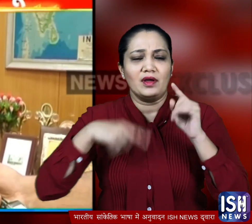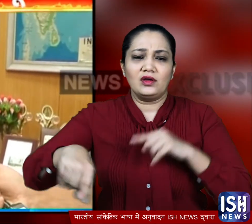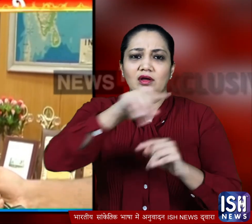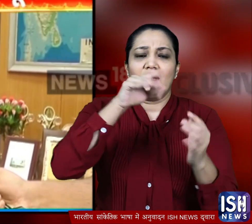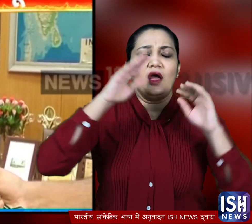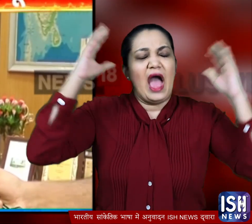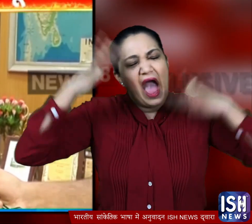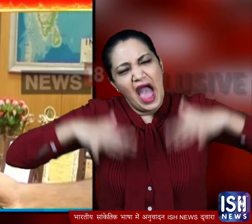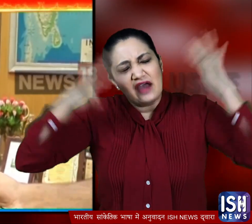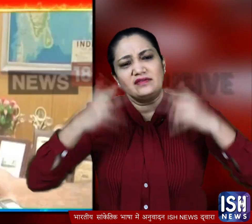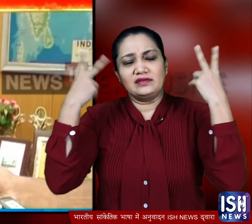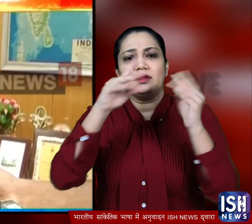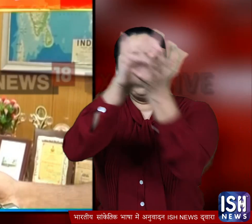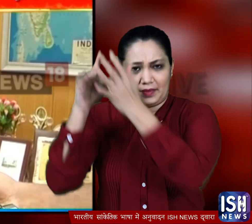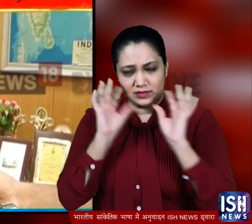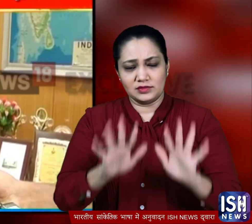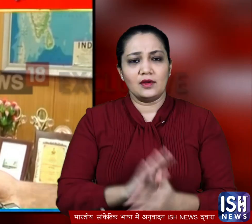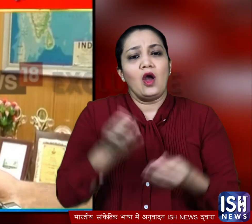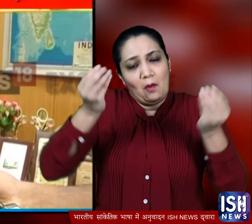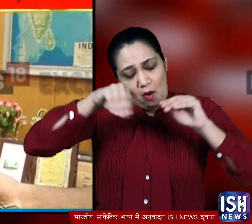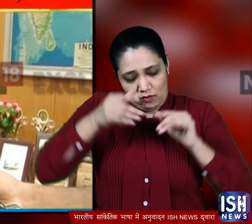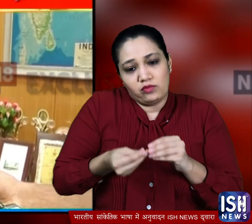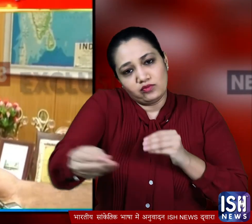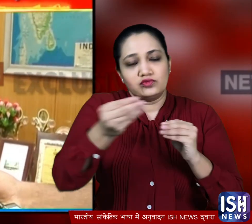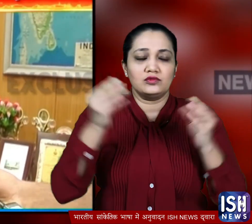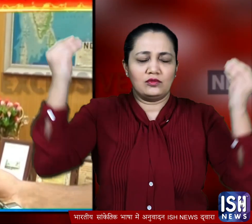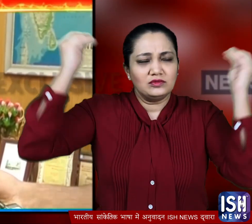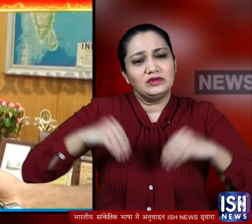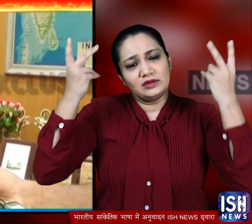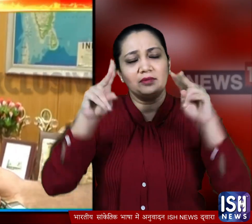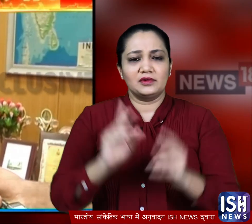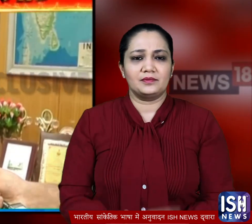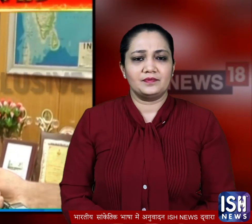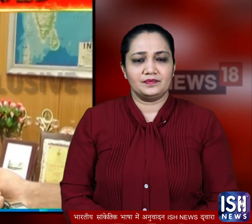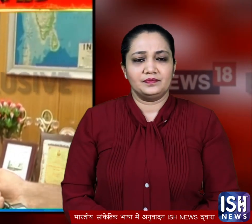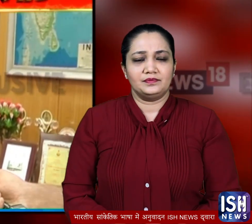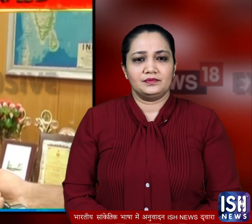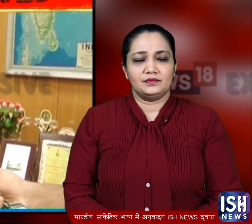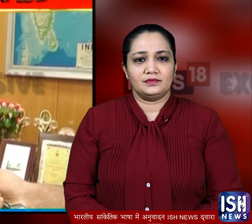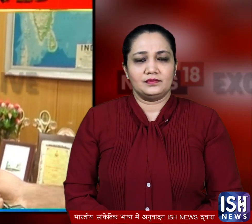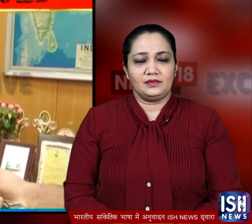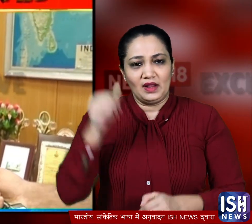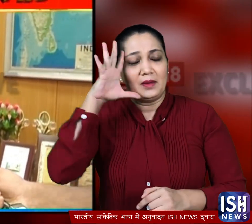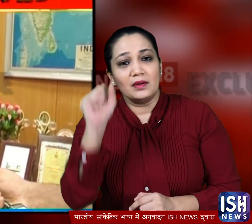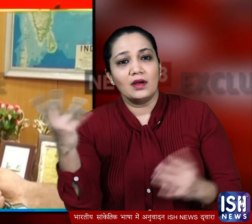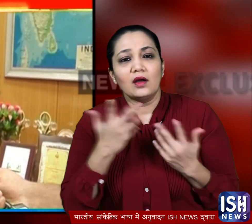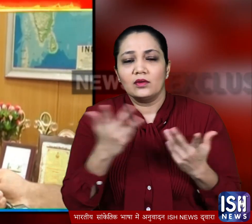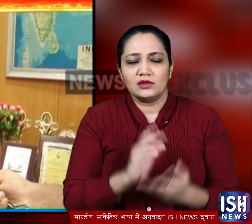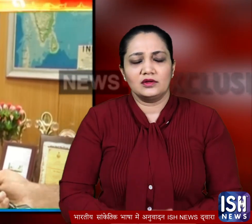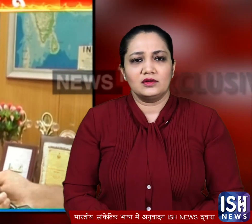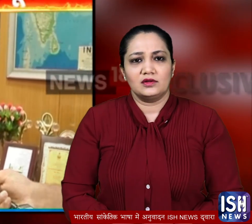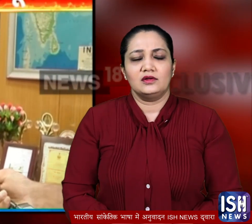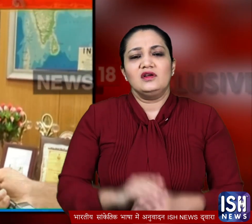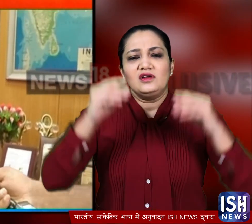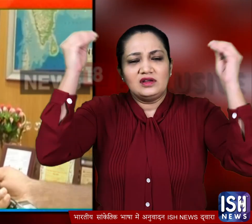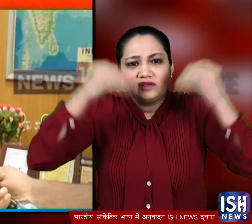एक जगह में हेवी रेनफॉल हो भी गया है एंड मोर इज टू कम। एंड इसका रीजन मेनली आप ध्यान में रखें कि मेनली जो बारिश जो